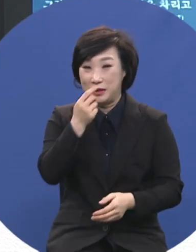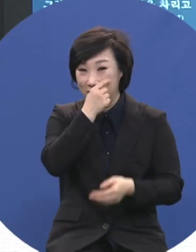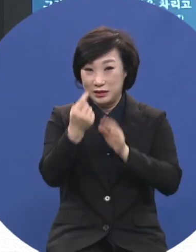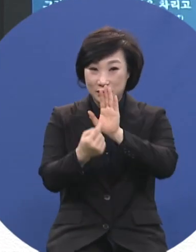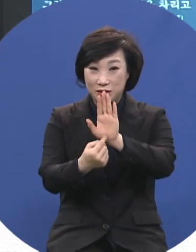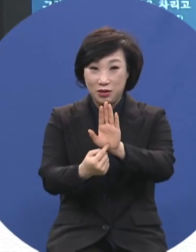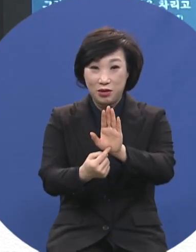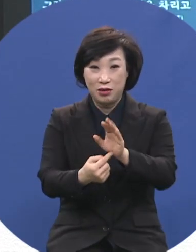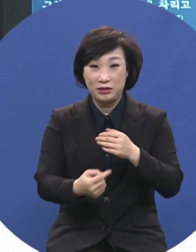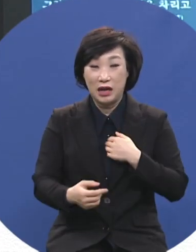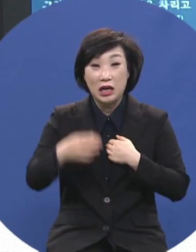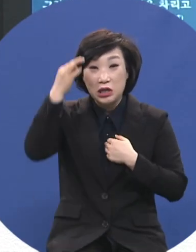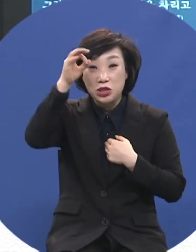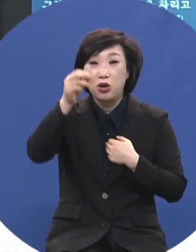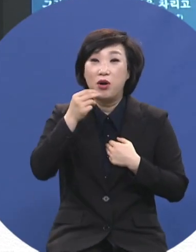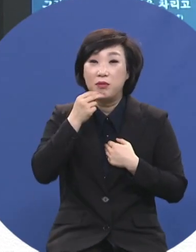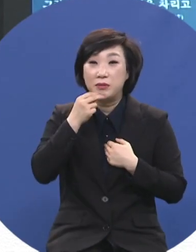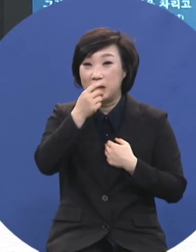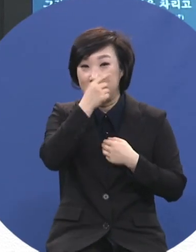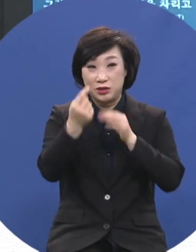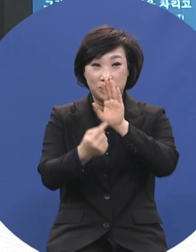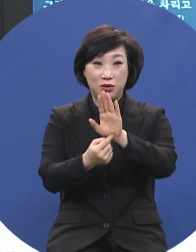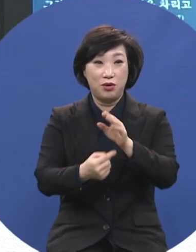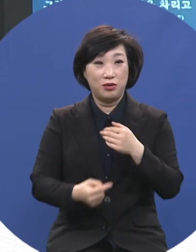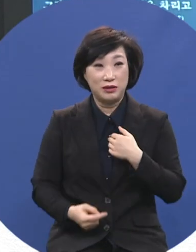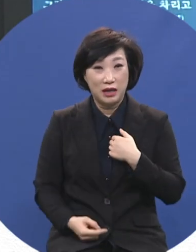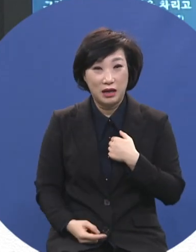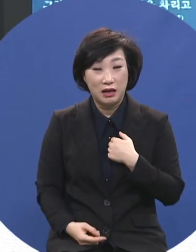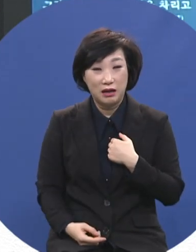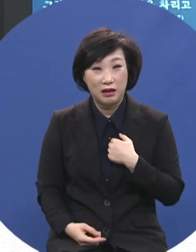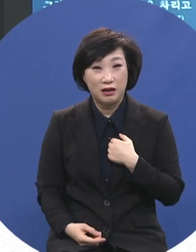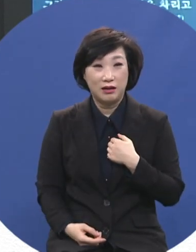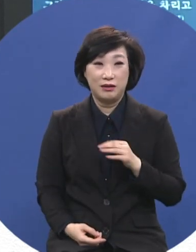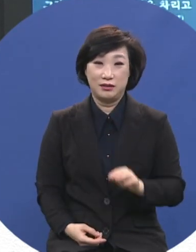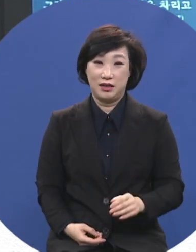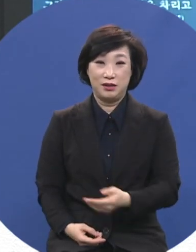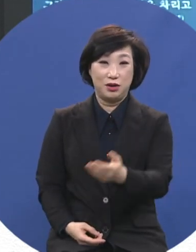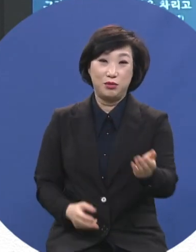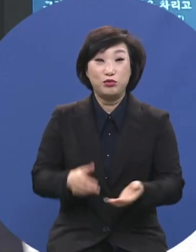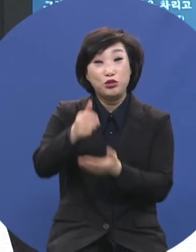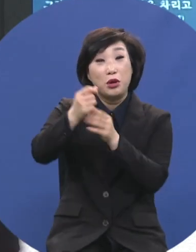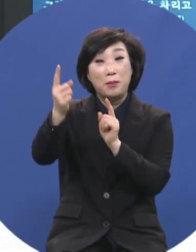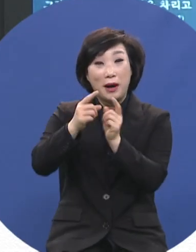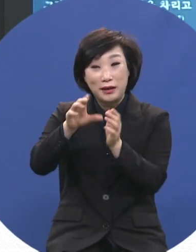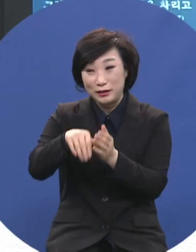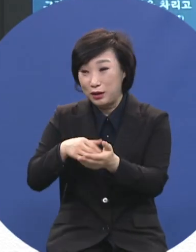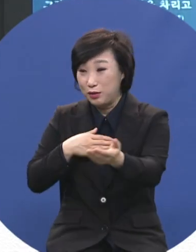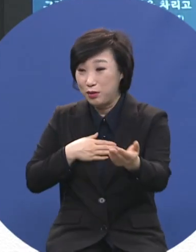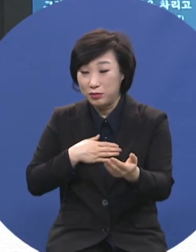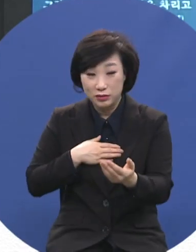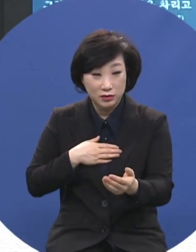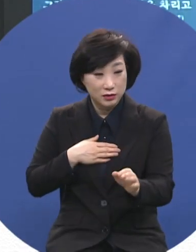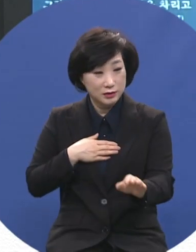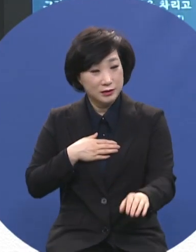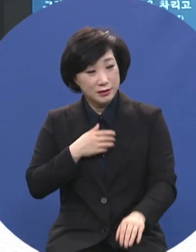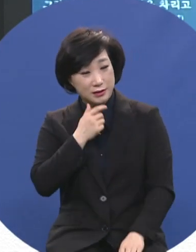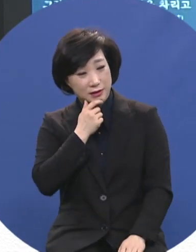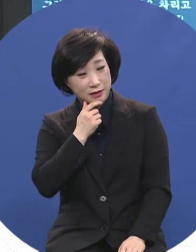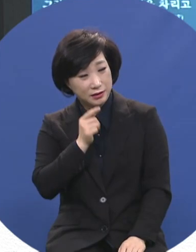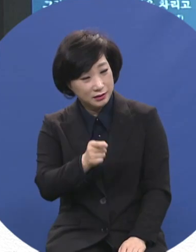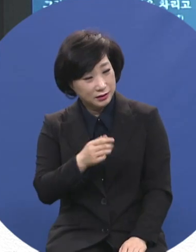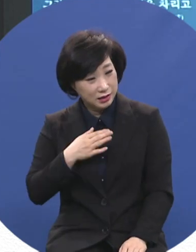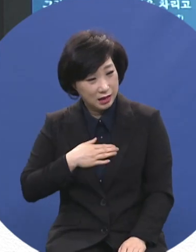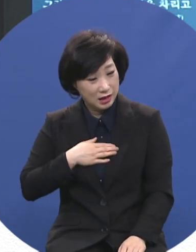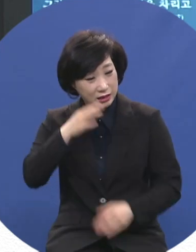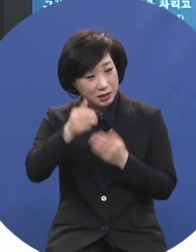증거지. 인정하지 않았다는 증거지. 주님 앞에 서는 그날 너는 내가 한 말을